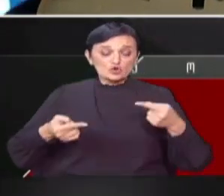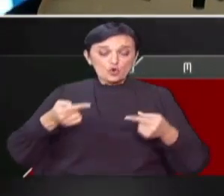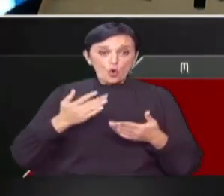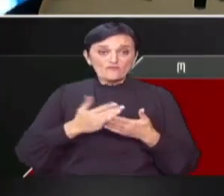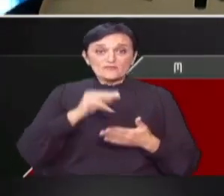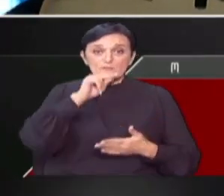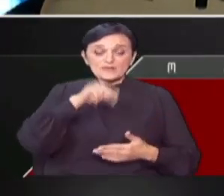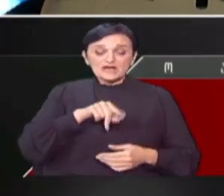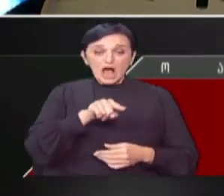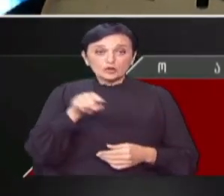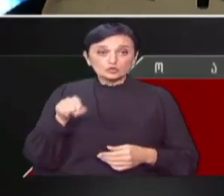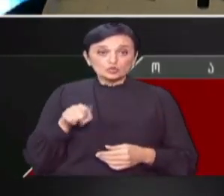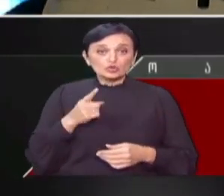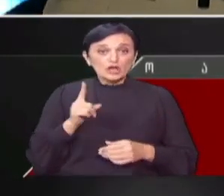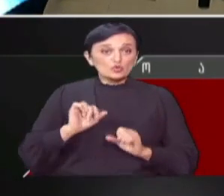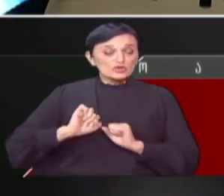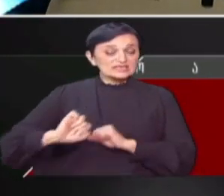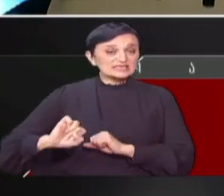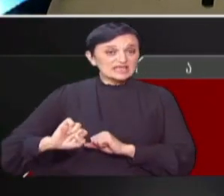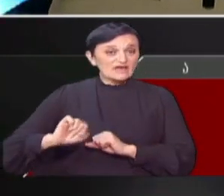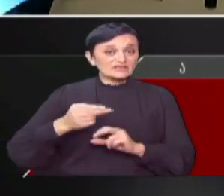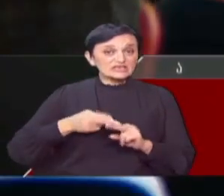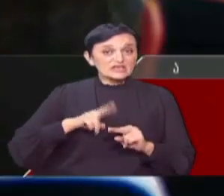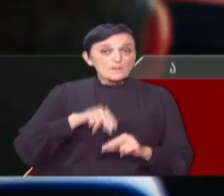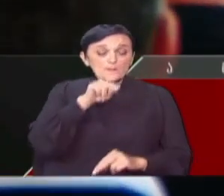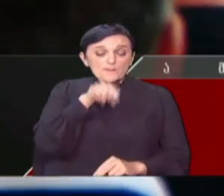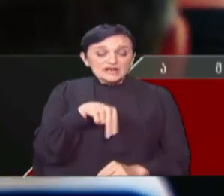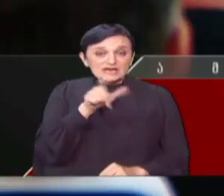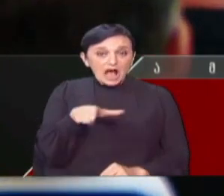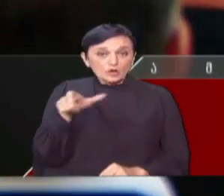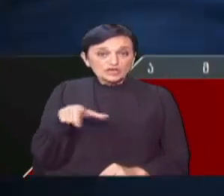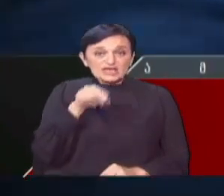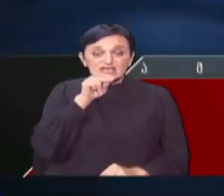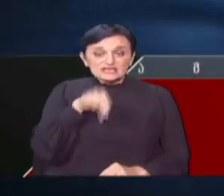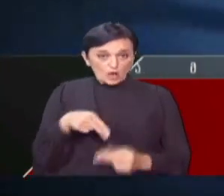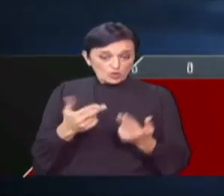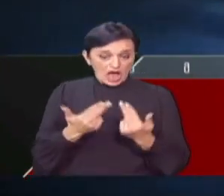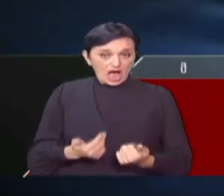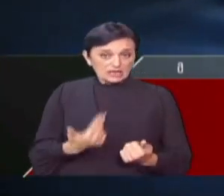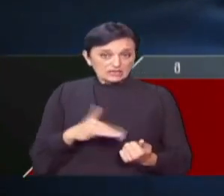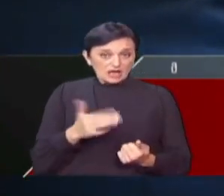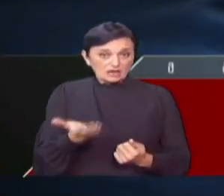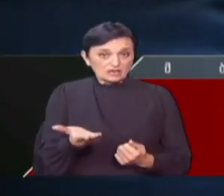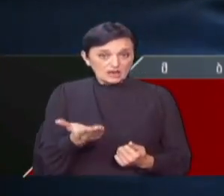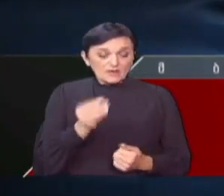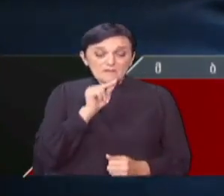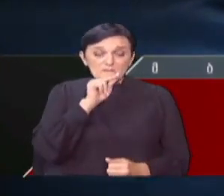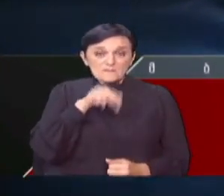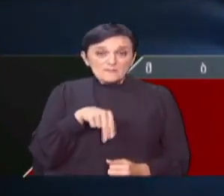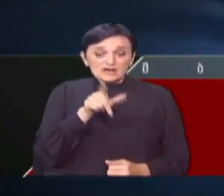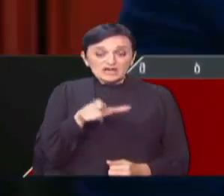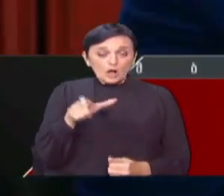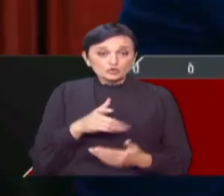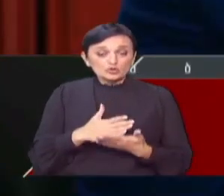არიან ბრალდებულებთან, რადგან ისინი იცავდნენ იმ ბრალდებულებს, რომლებმაც დანაშაული აღიარეს და ასევე ბრალდებულების